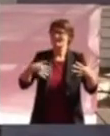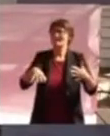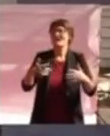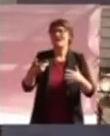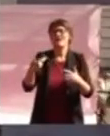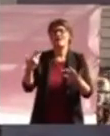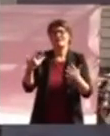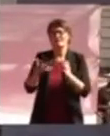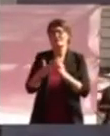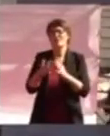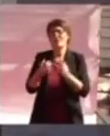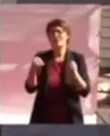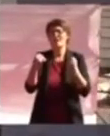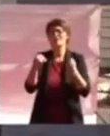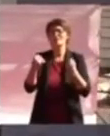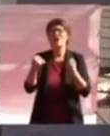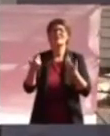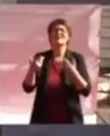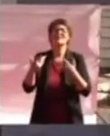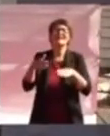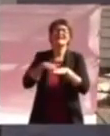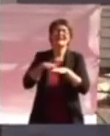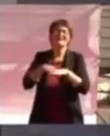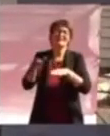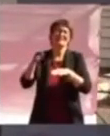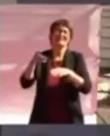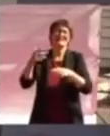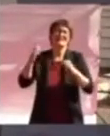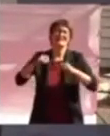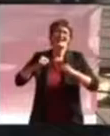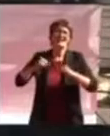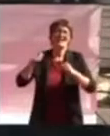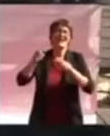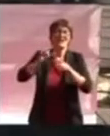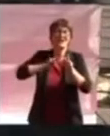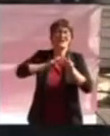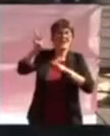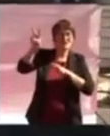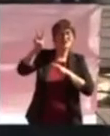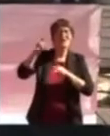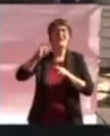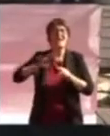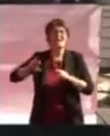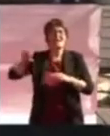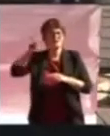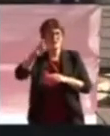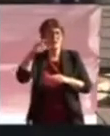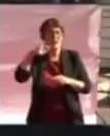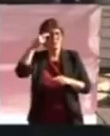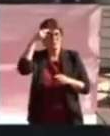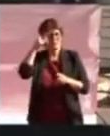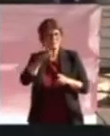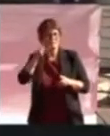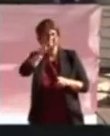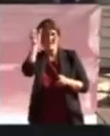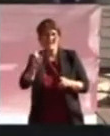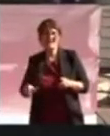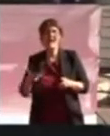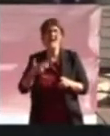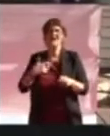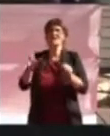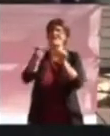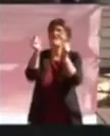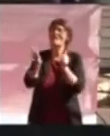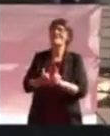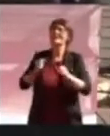anche il servizio sanitario regionale perché ricordiamoci che in italia abbiamo diversi modelli di sanità